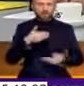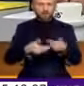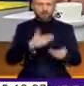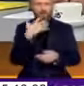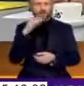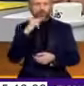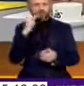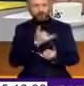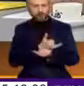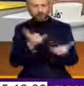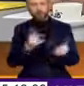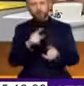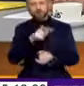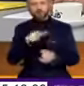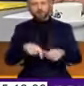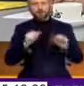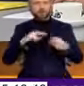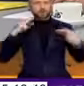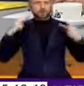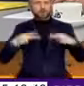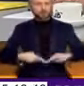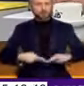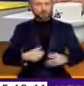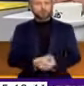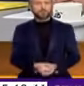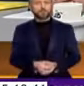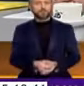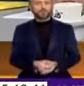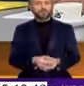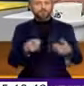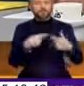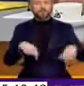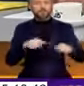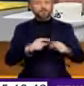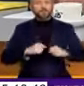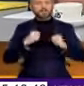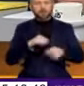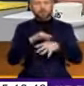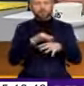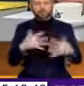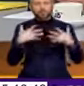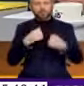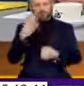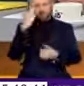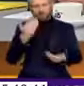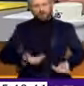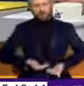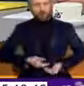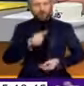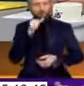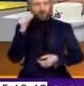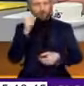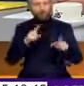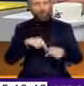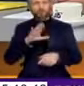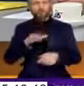гарячий чай, щоб люди могли переодягнутися. Фракція намагається вести здоровий спосіб життя. Минулого року ми навіть